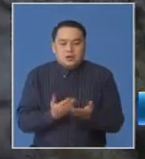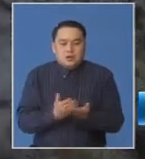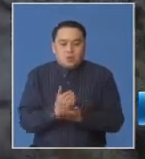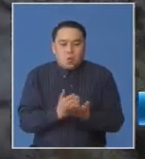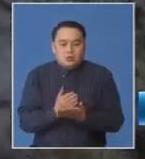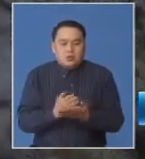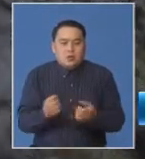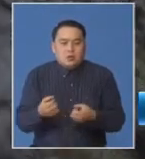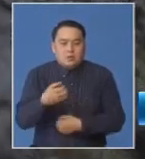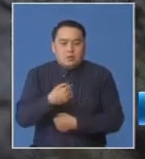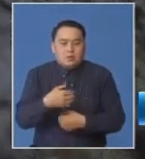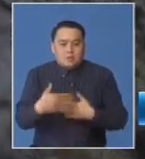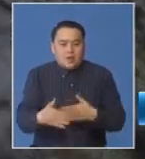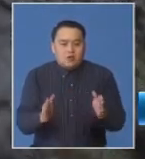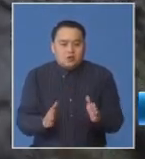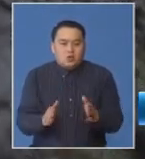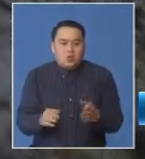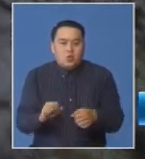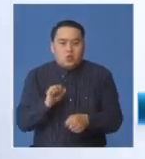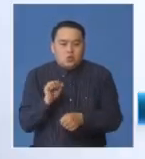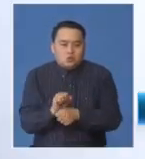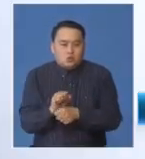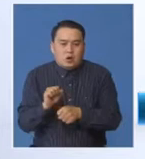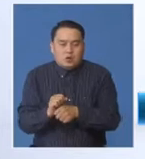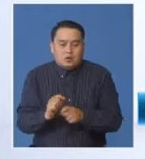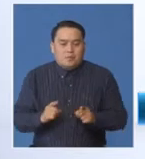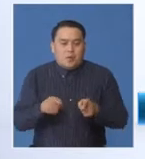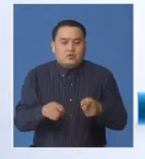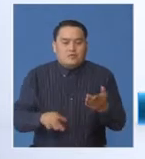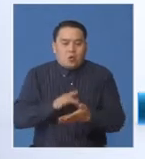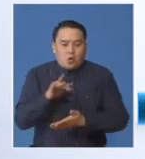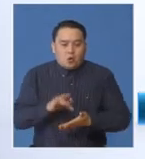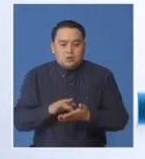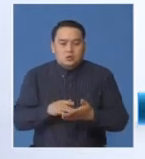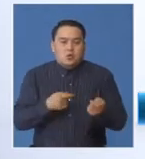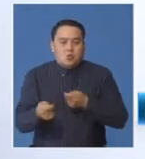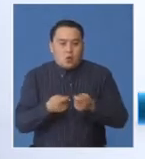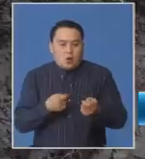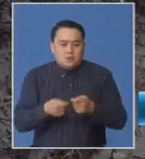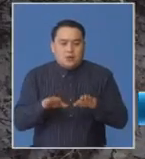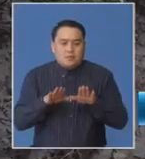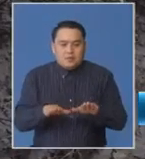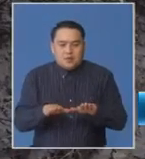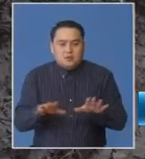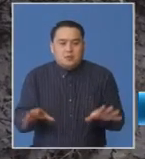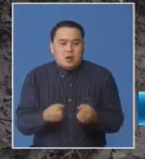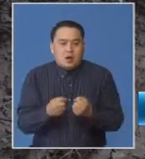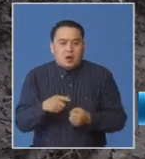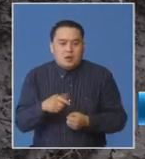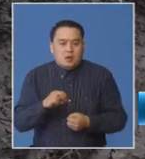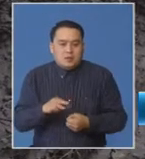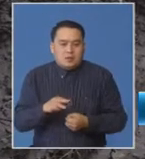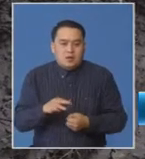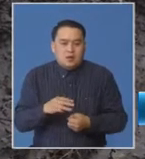заложили мешками с песком место, откуда вода уже начала поступать в город. По словам руководителя местного ЖКХ Галыма